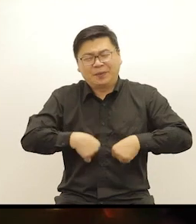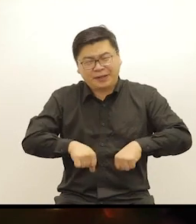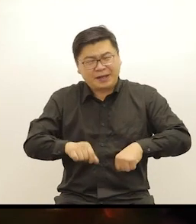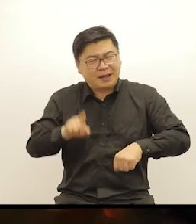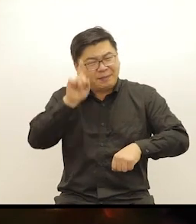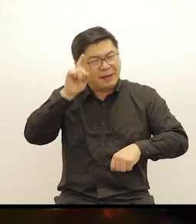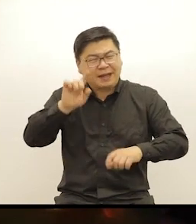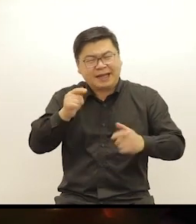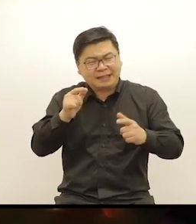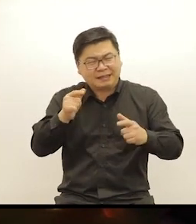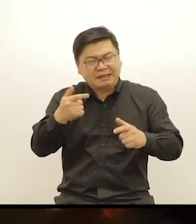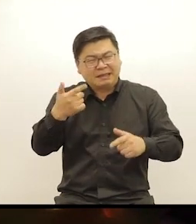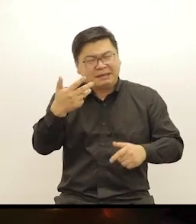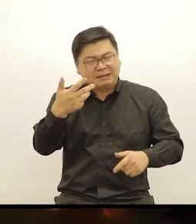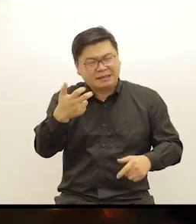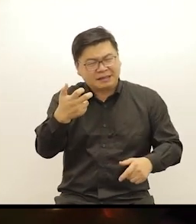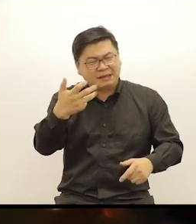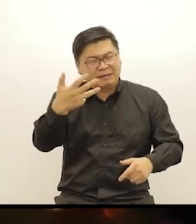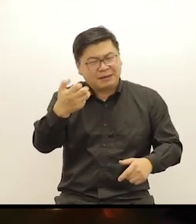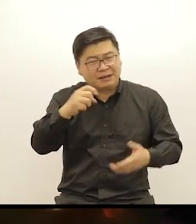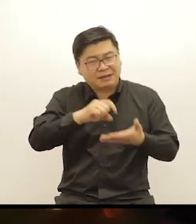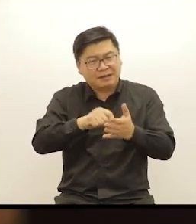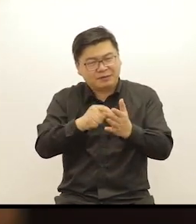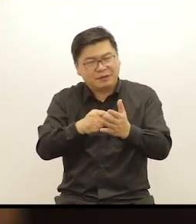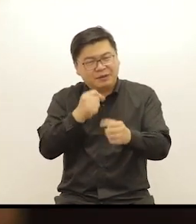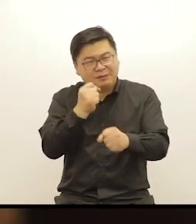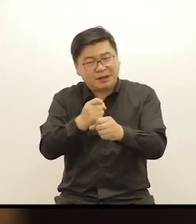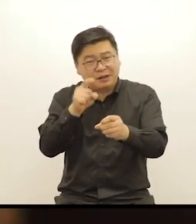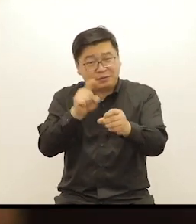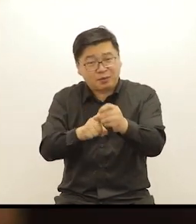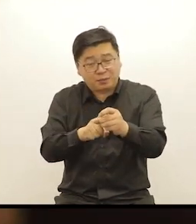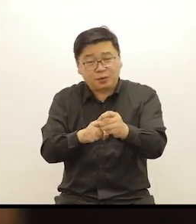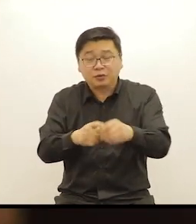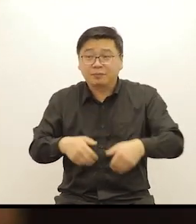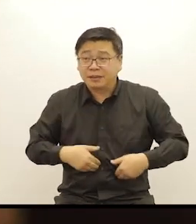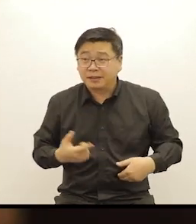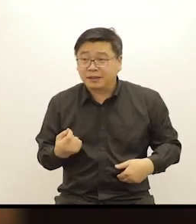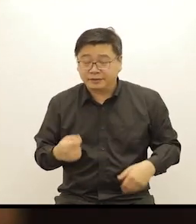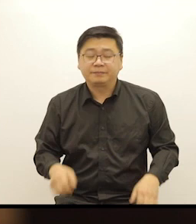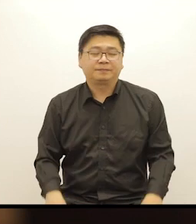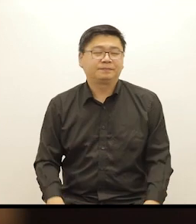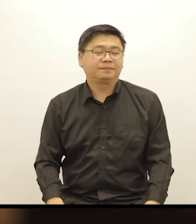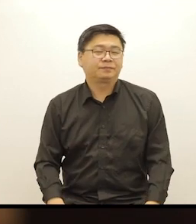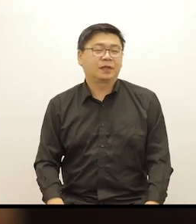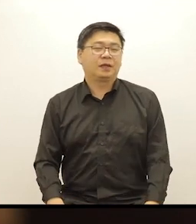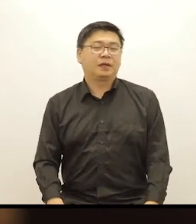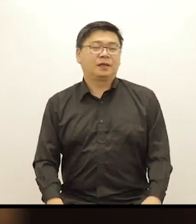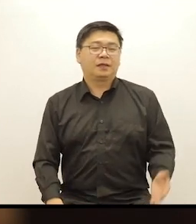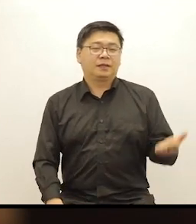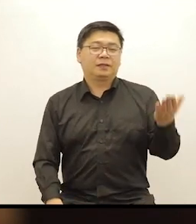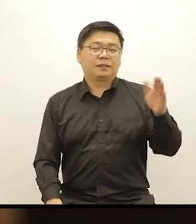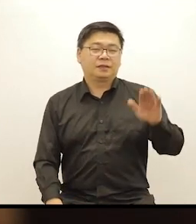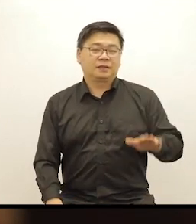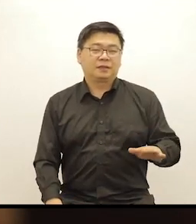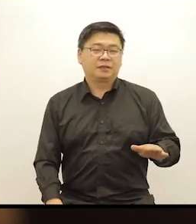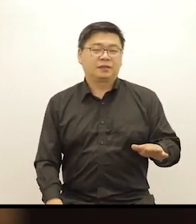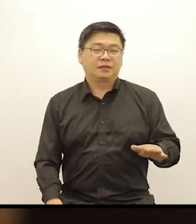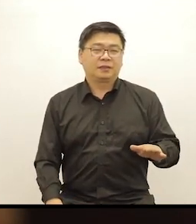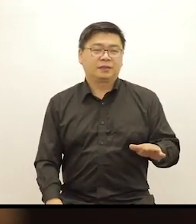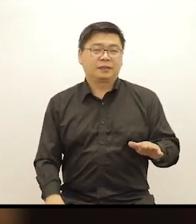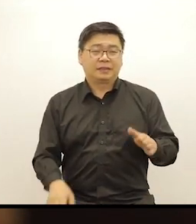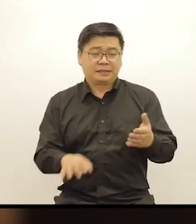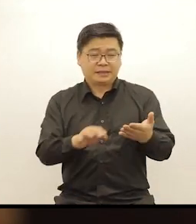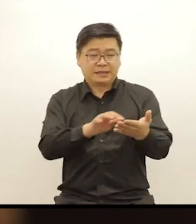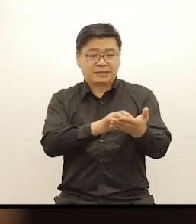예, 좀 과정이기도 하네요. 근데 우리가 참 그